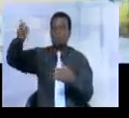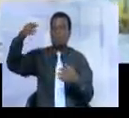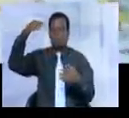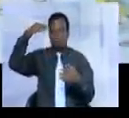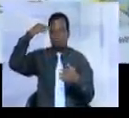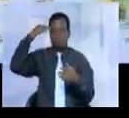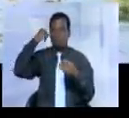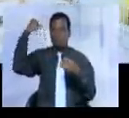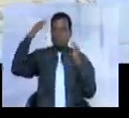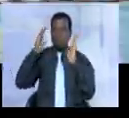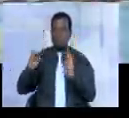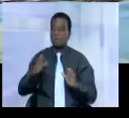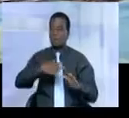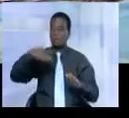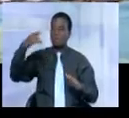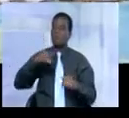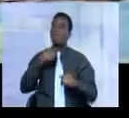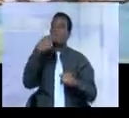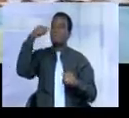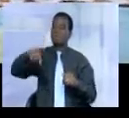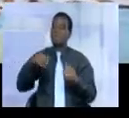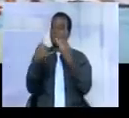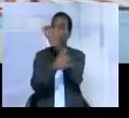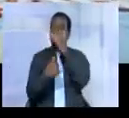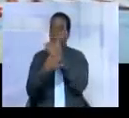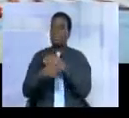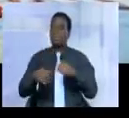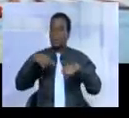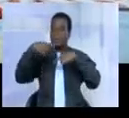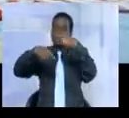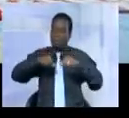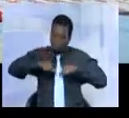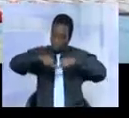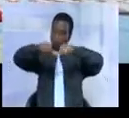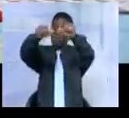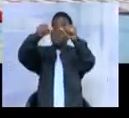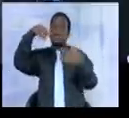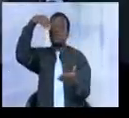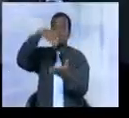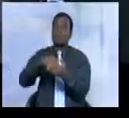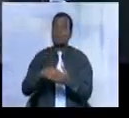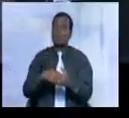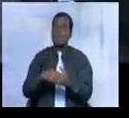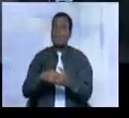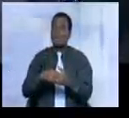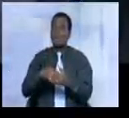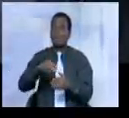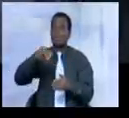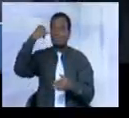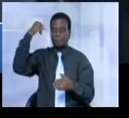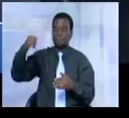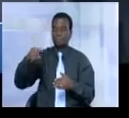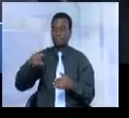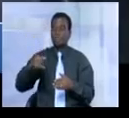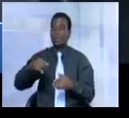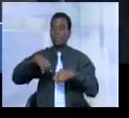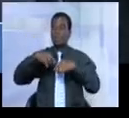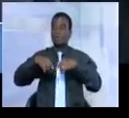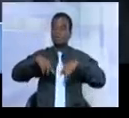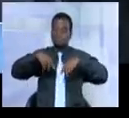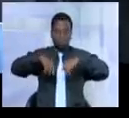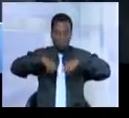le savoir-faire des pensionnaires a souligné que son pays ne ménagera aucun effort pour soutenir la Côte d'Ivoire. Bon, le Japon ne ménagera pas son soutien